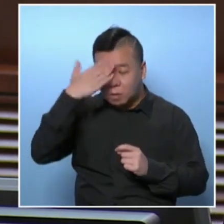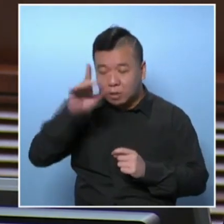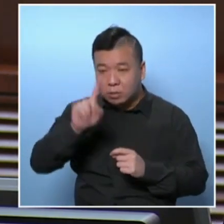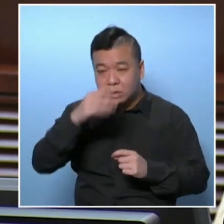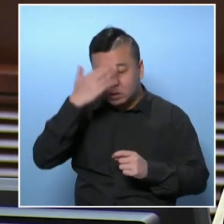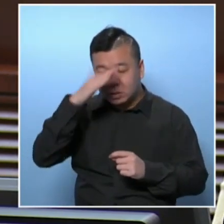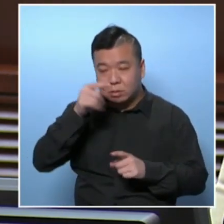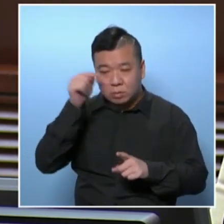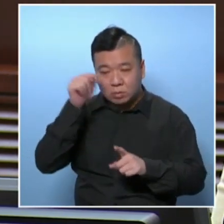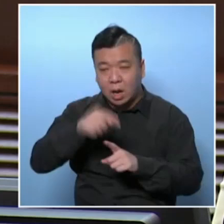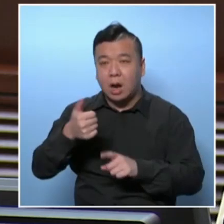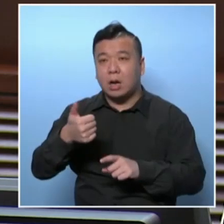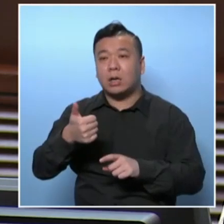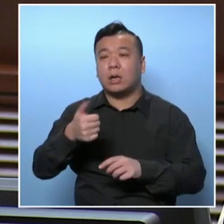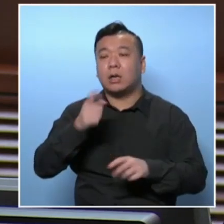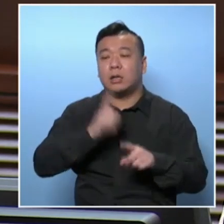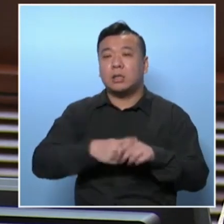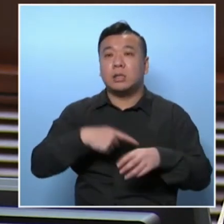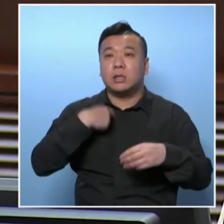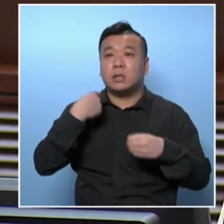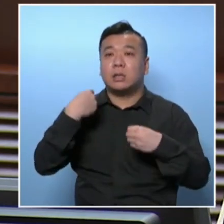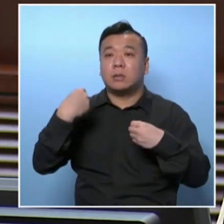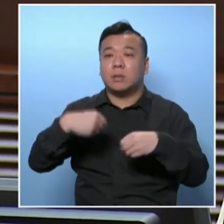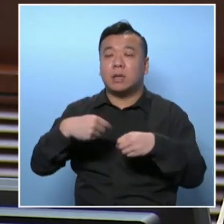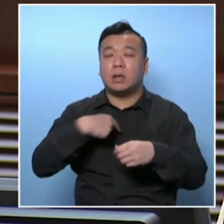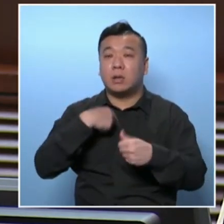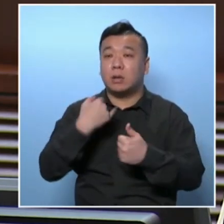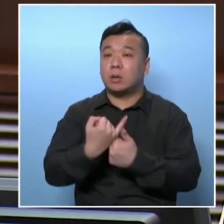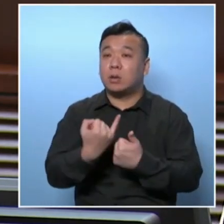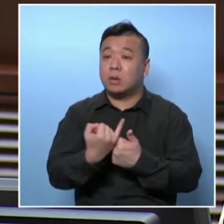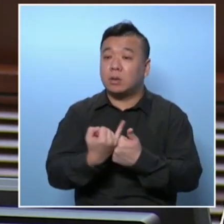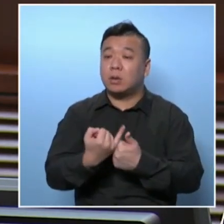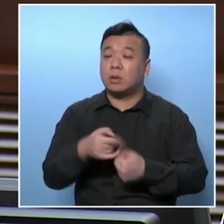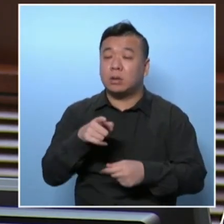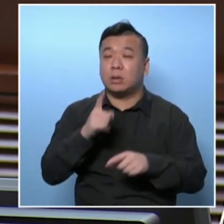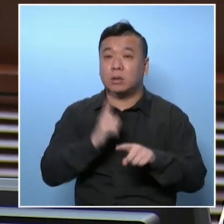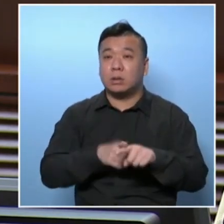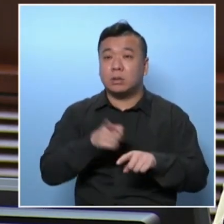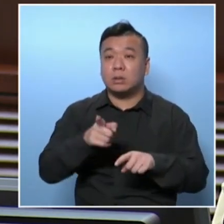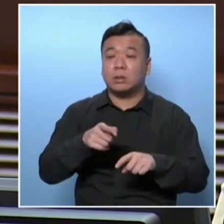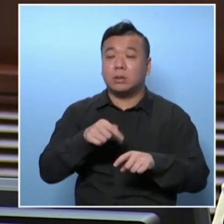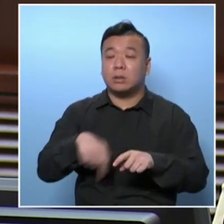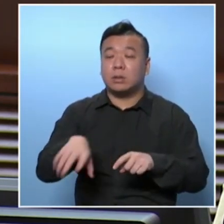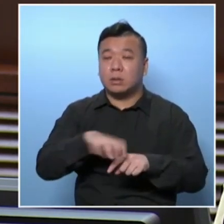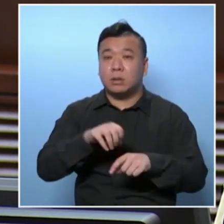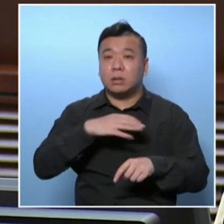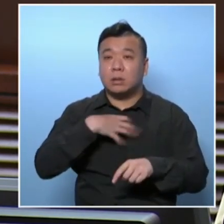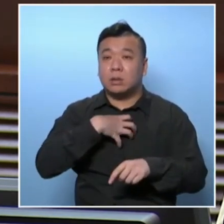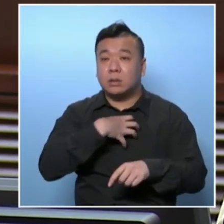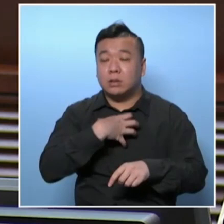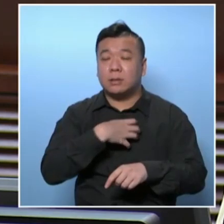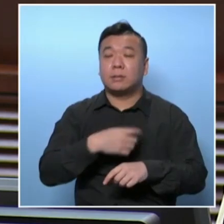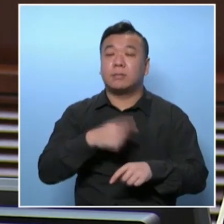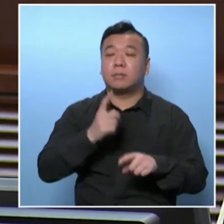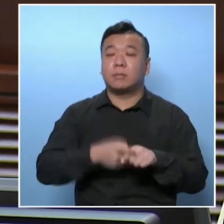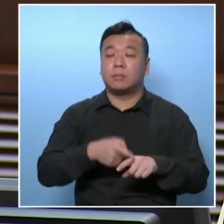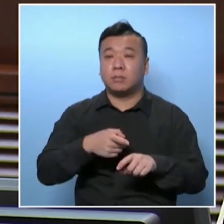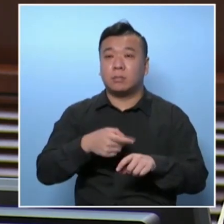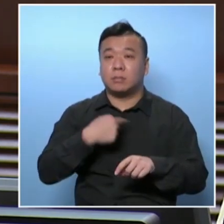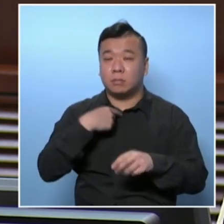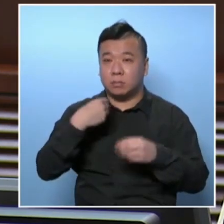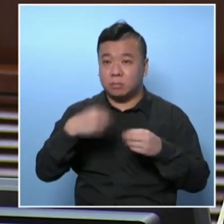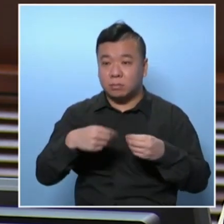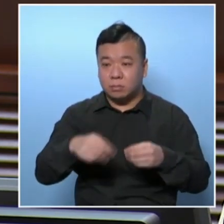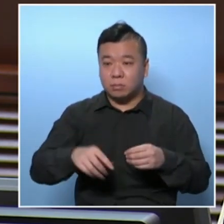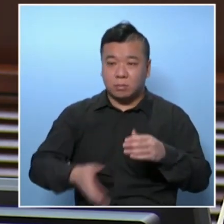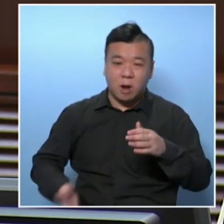達標嘅，先至可以教我哋嘅學生呢？這個只係我哋而家係最擔心。而家一定係教育要撥